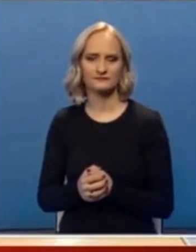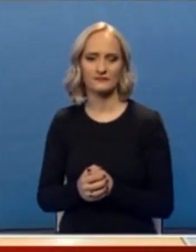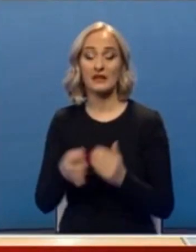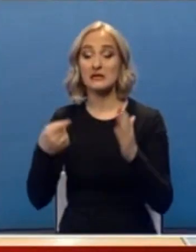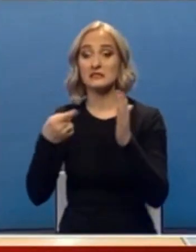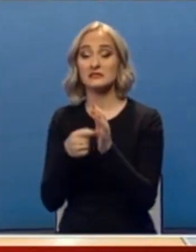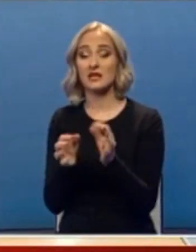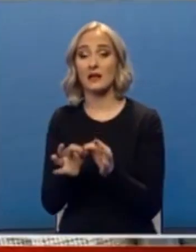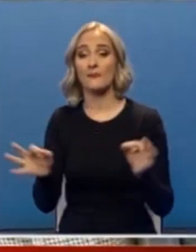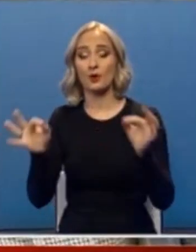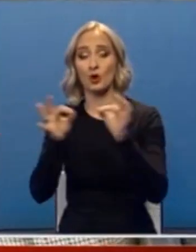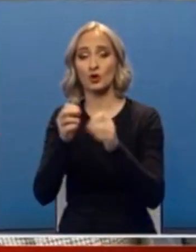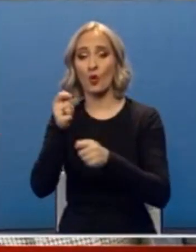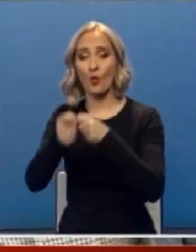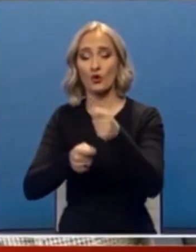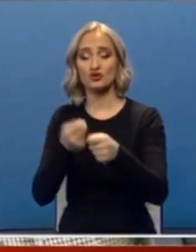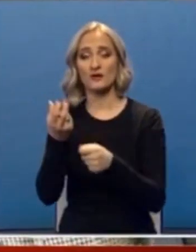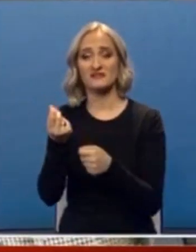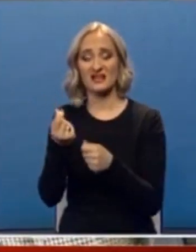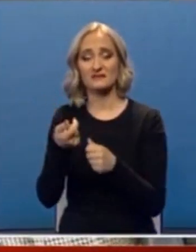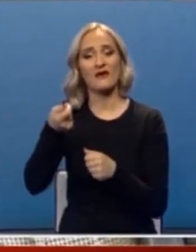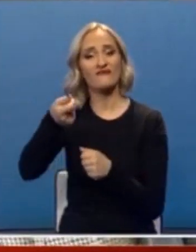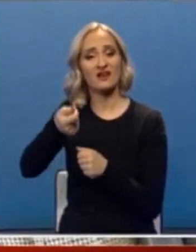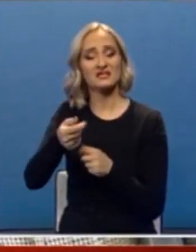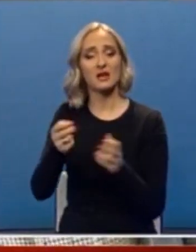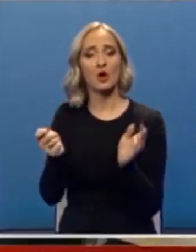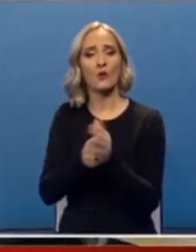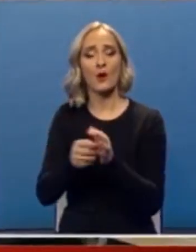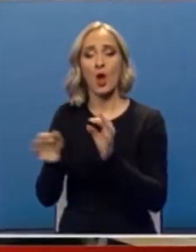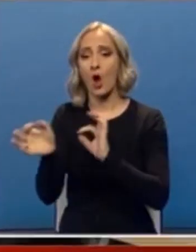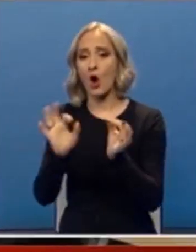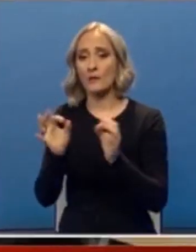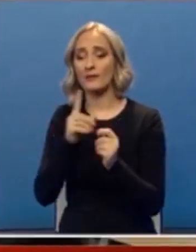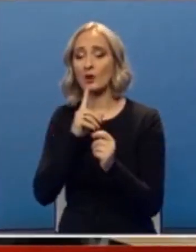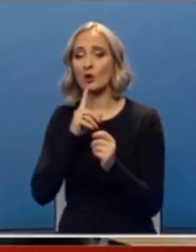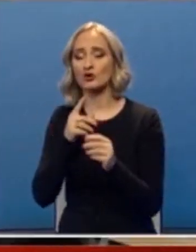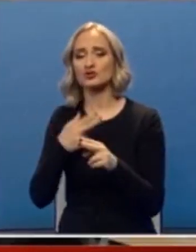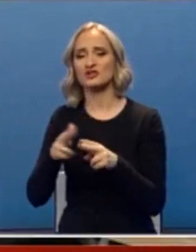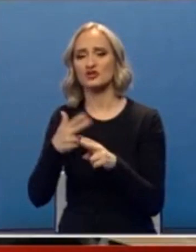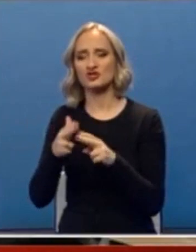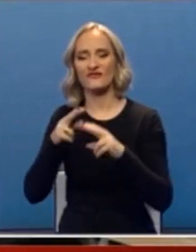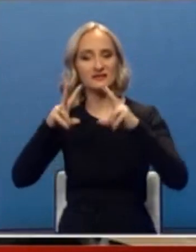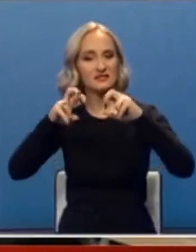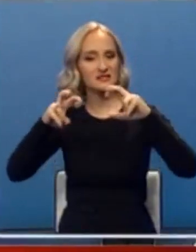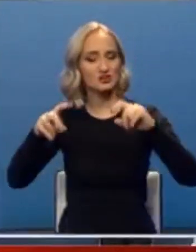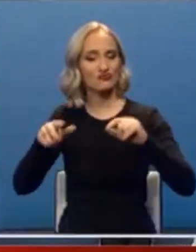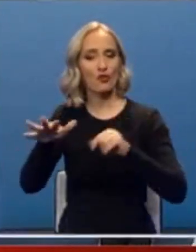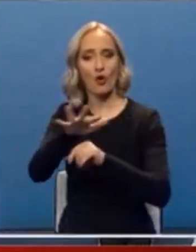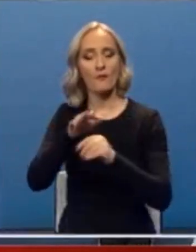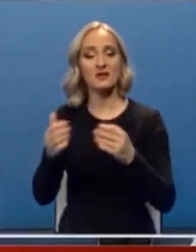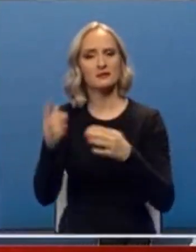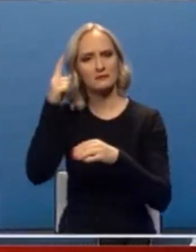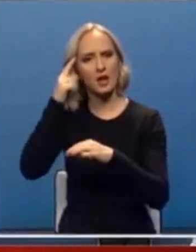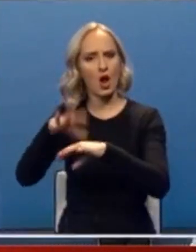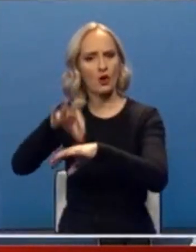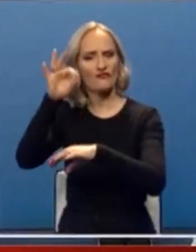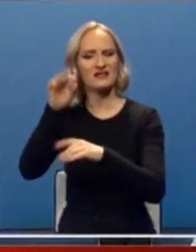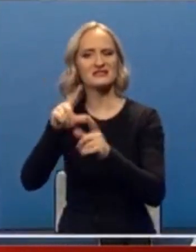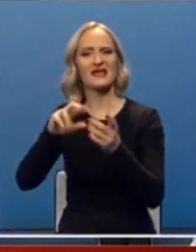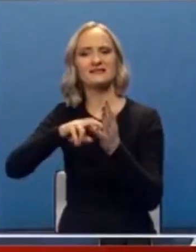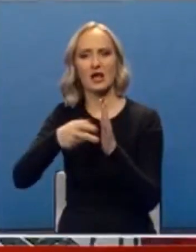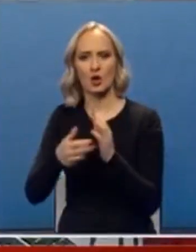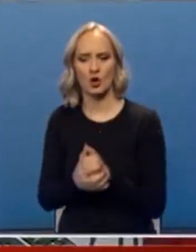Cilj projekta je da se uloženim sredstvima finansira nabavka opreme kojom će se sprovoditi istraživanja u oblasti inovacija i